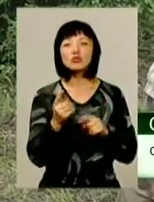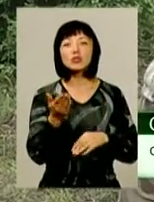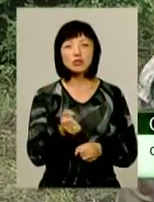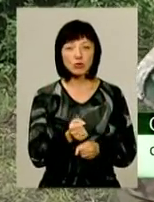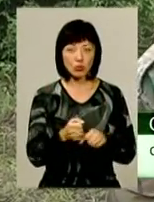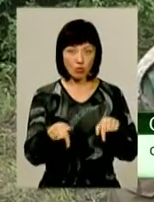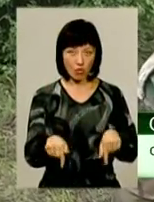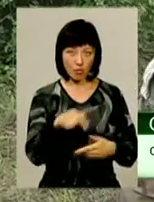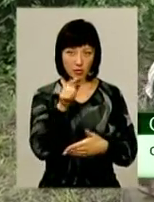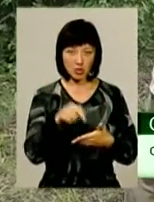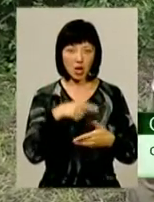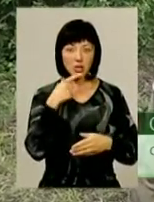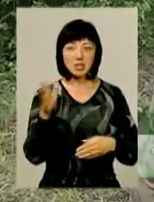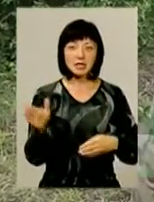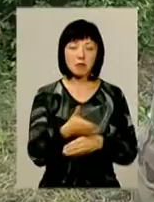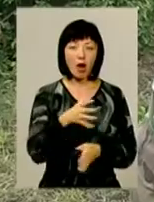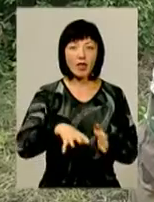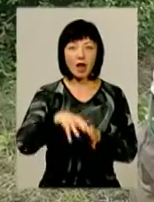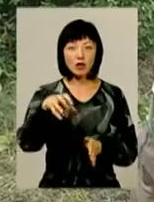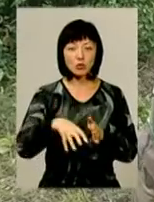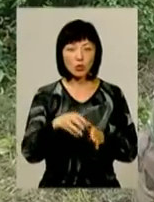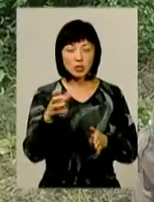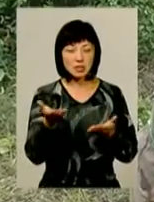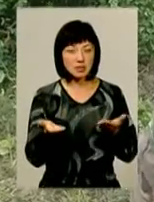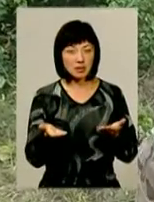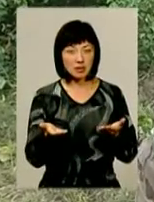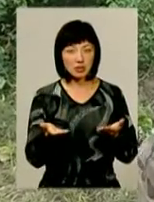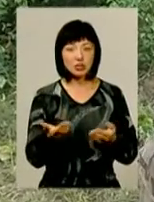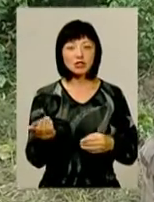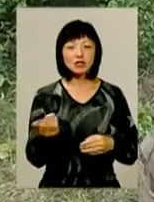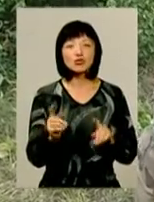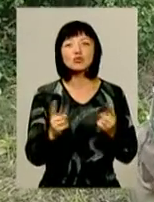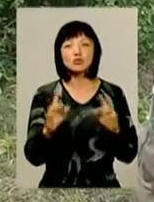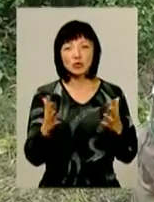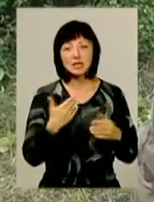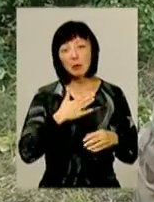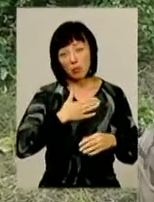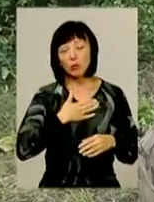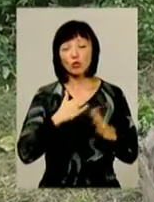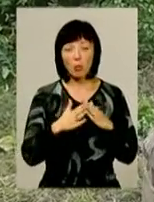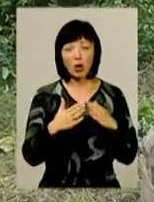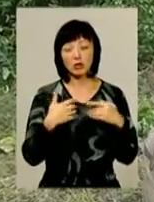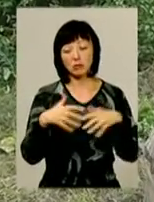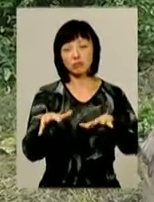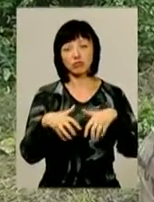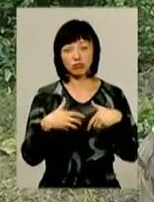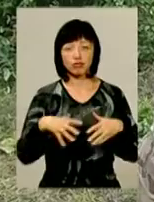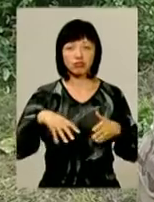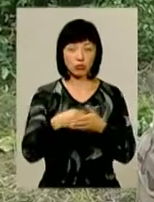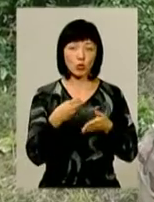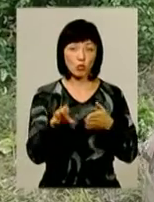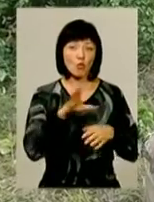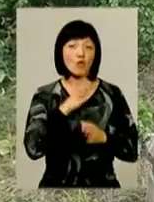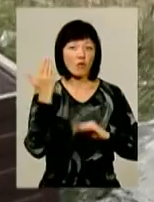ти робиш? Він каже, знімаю насоса. Я кажу, ще й чого? Він каже, ну це мій домашній, за власні кошти куплений. Я